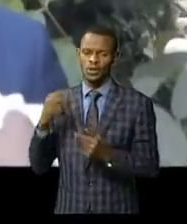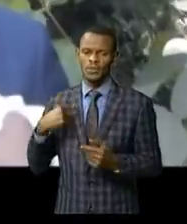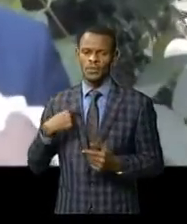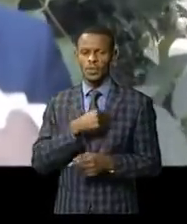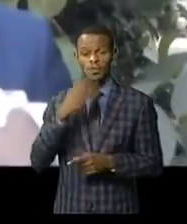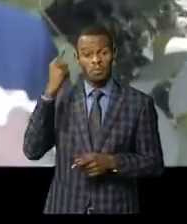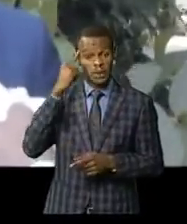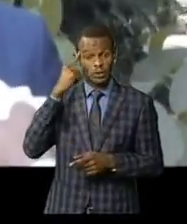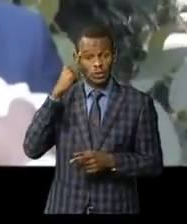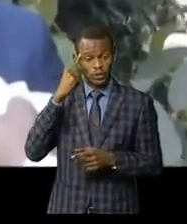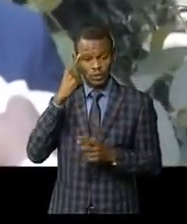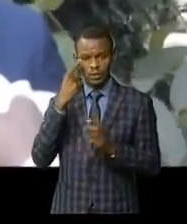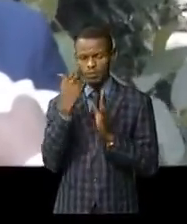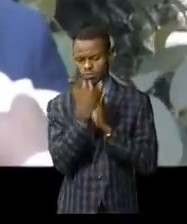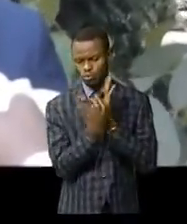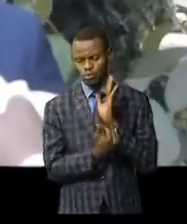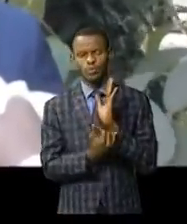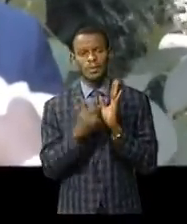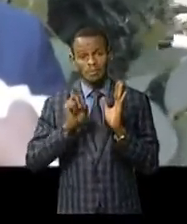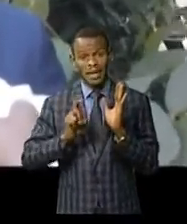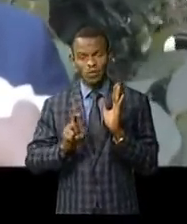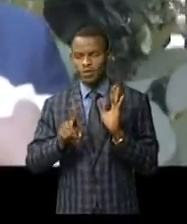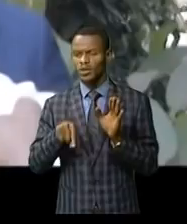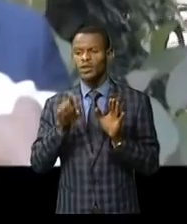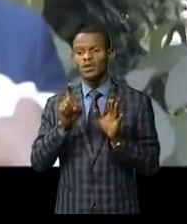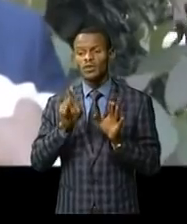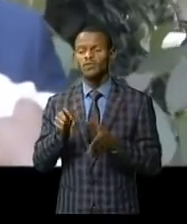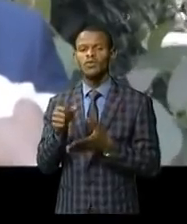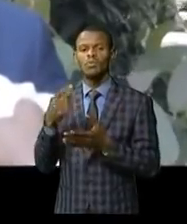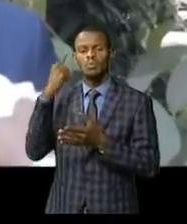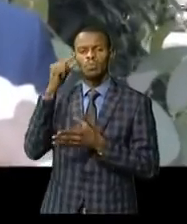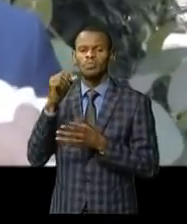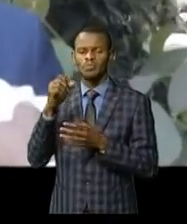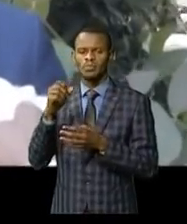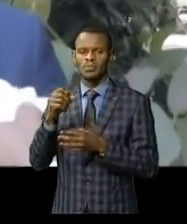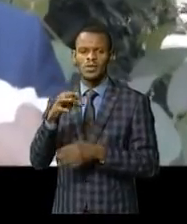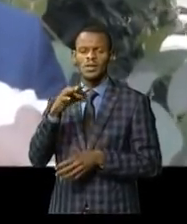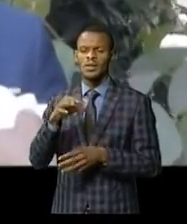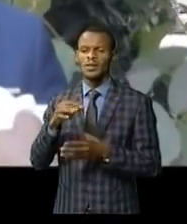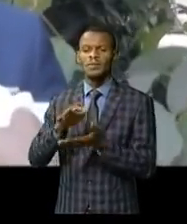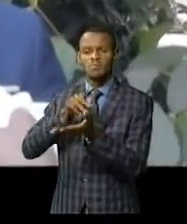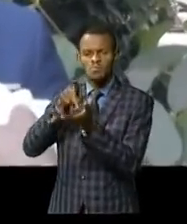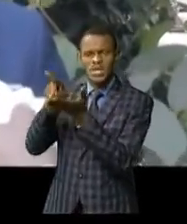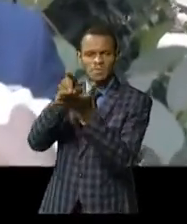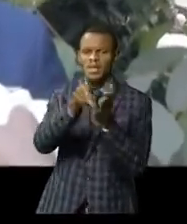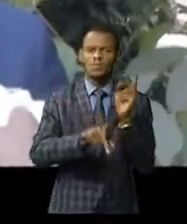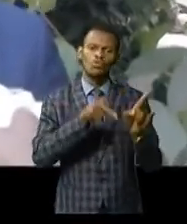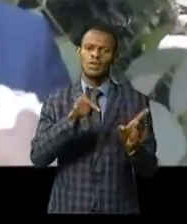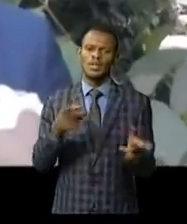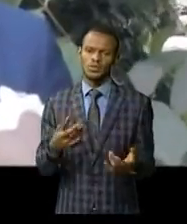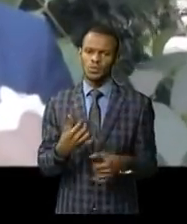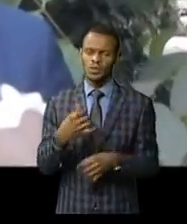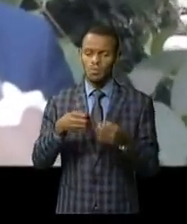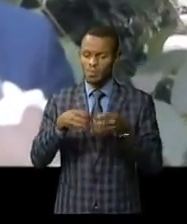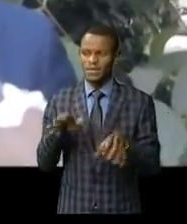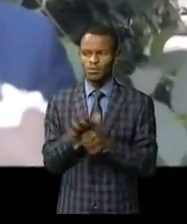que la population doit être indemnisée. Nous pensons également, comme cette population demeure toujours pacifique, il doit y avoir une